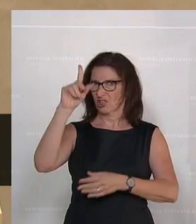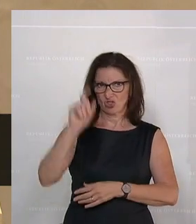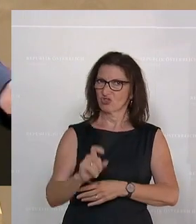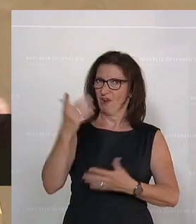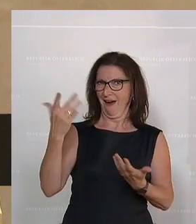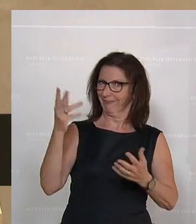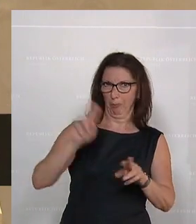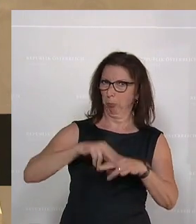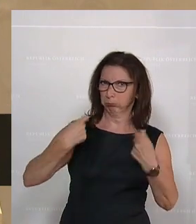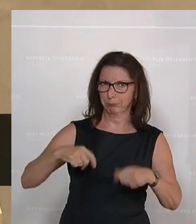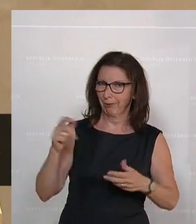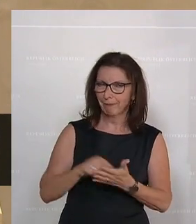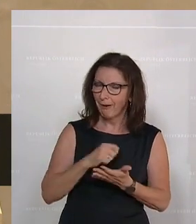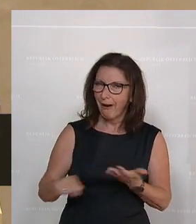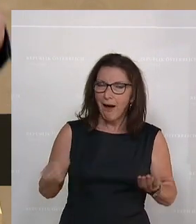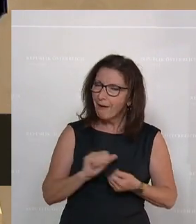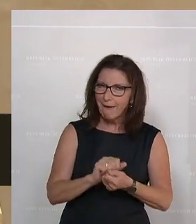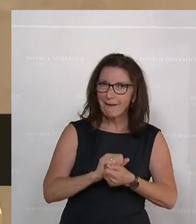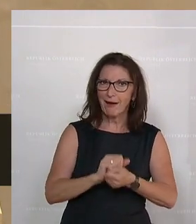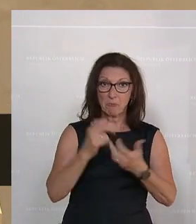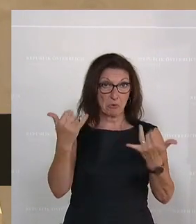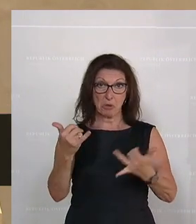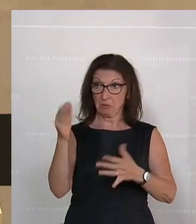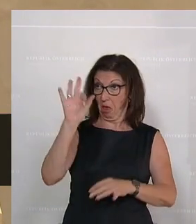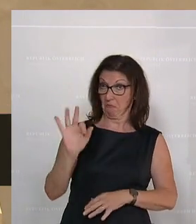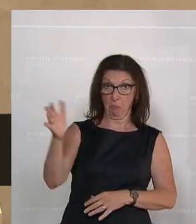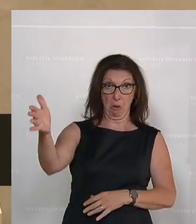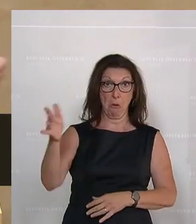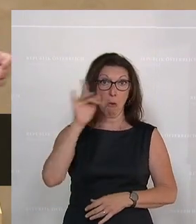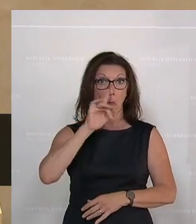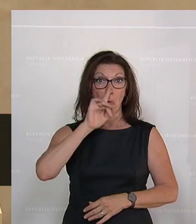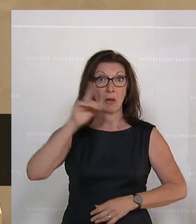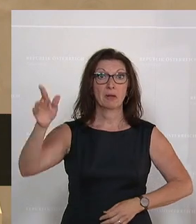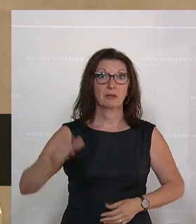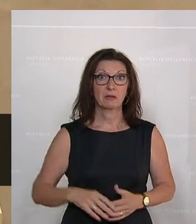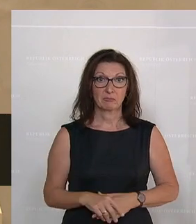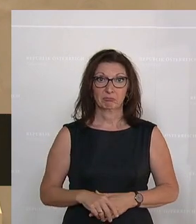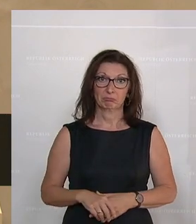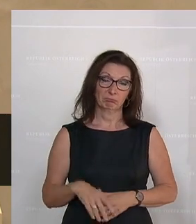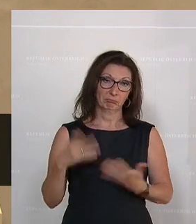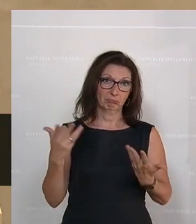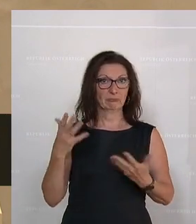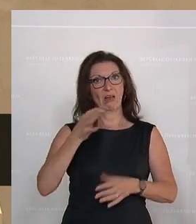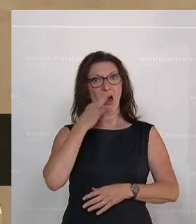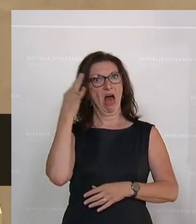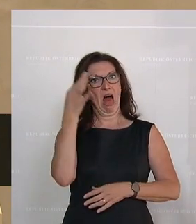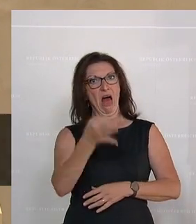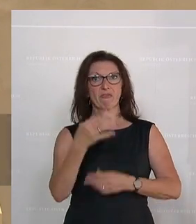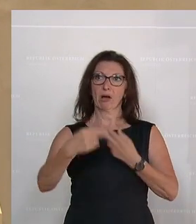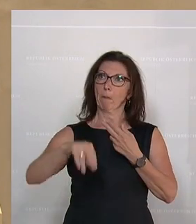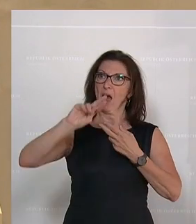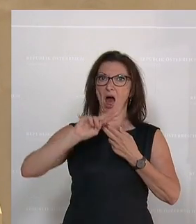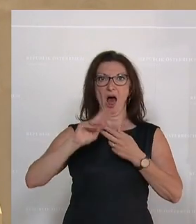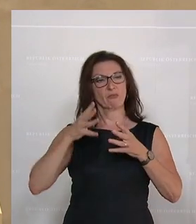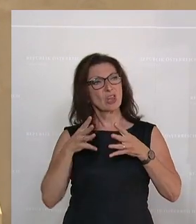ebendiesem wo man jetzt einfach versucht oder wo die fpö versucht eine durchaus transparente anfragebeantwortung zu skandalisieren